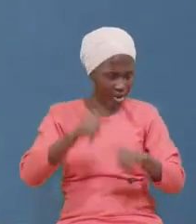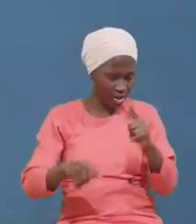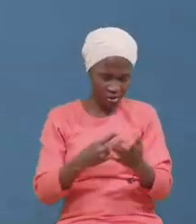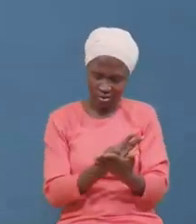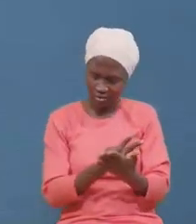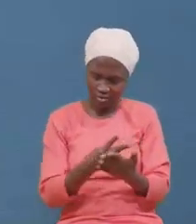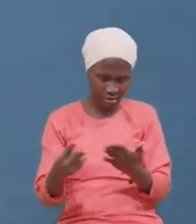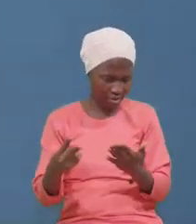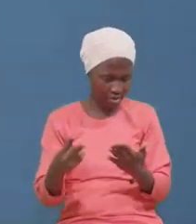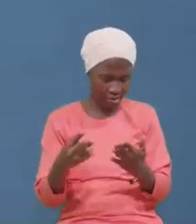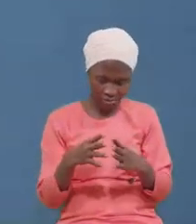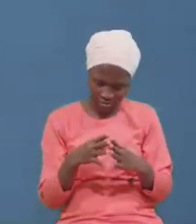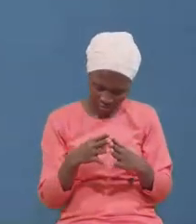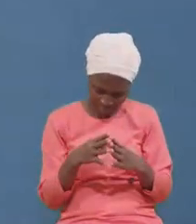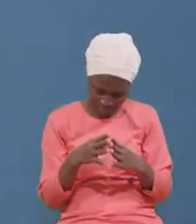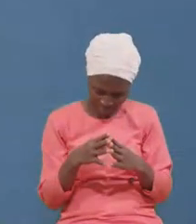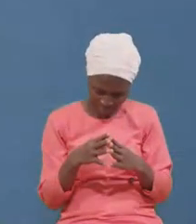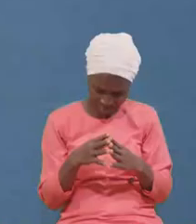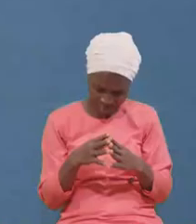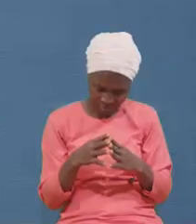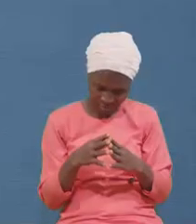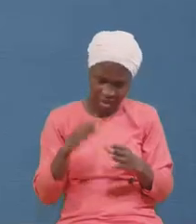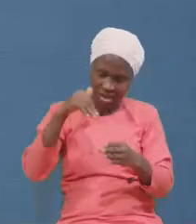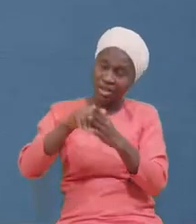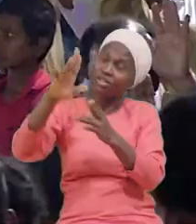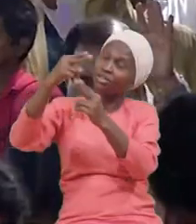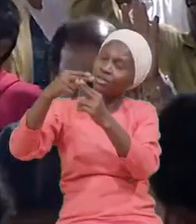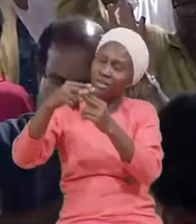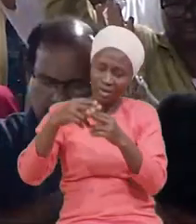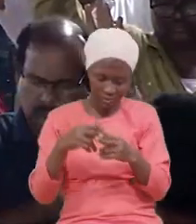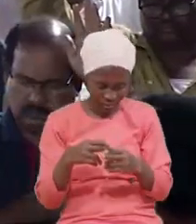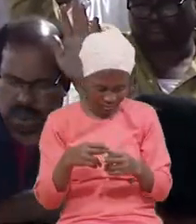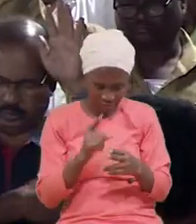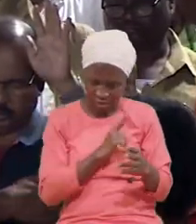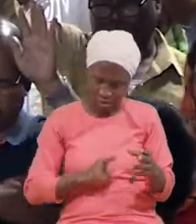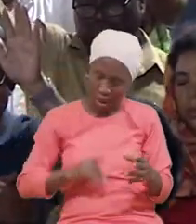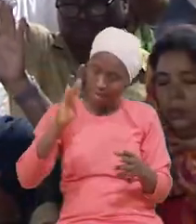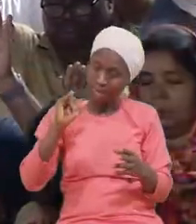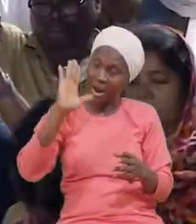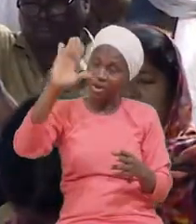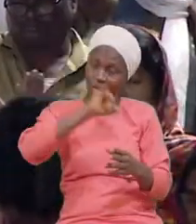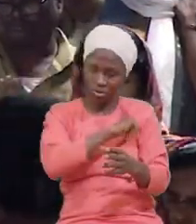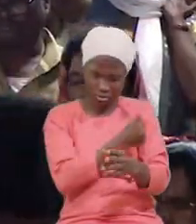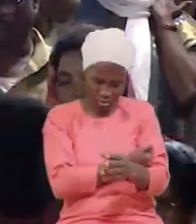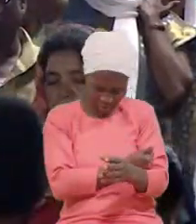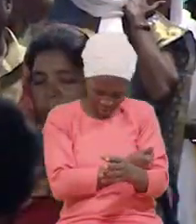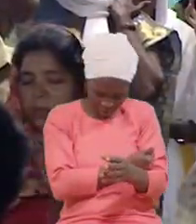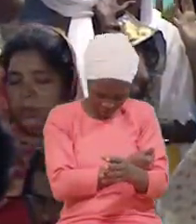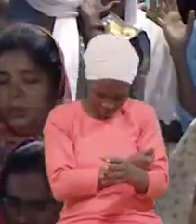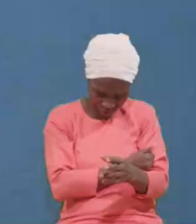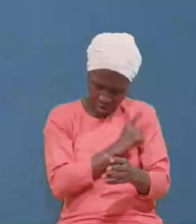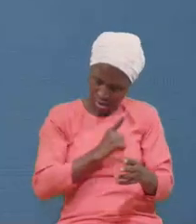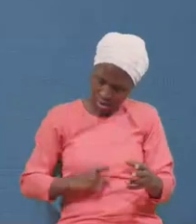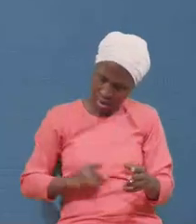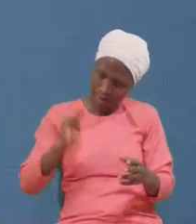ఆయన వాక్కు వైఫల్యము చెందదు. లార్డ్ ఇన్ యువర్ నేమ్. ప్రభువా నీ నామములో. లార్డ్ బై యువర్ అథారిటీ. ప్రభువా మీ అధికారములో. లార్డ్ బై